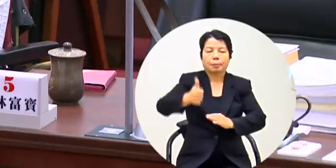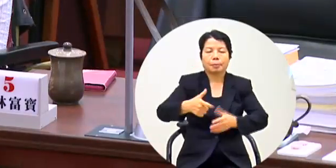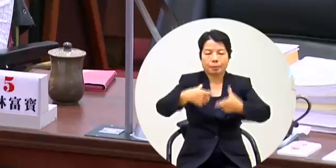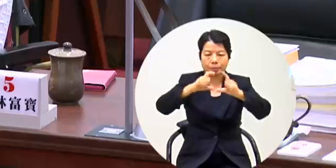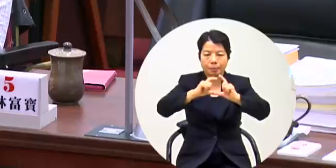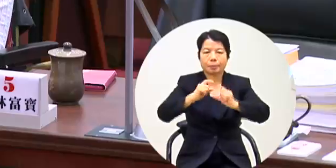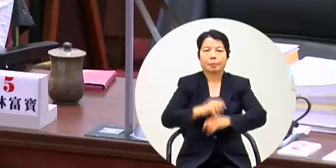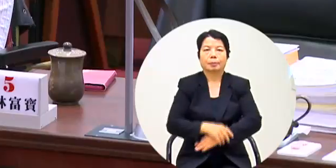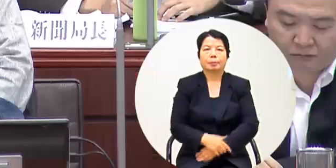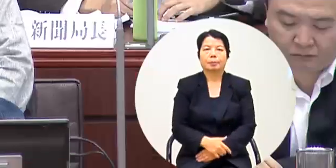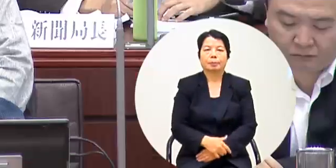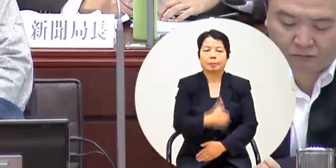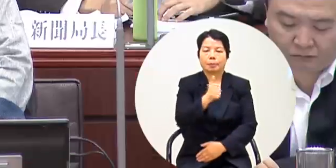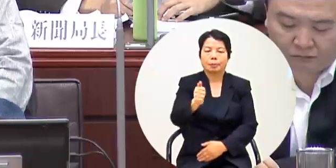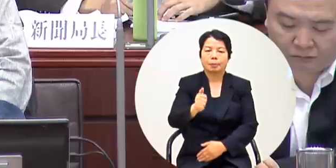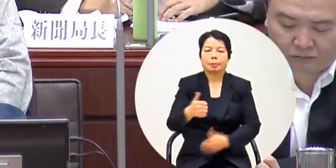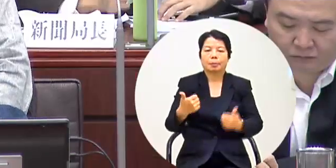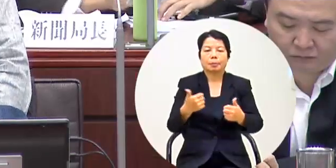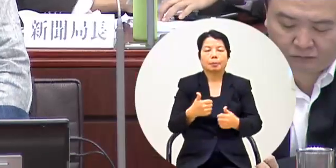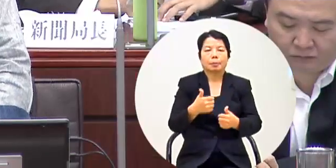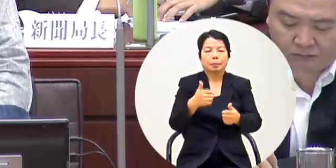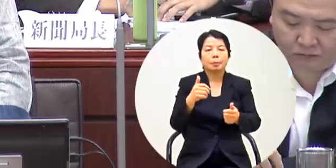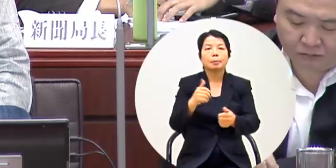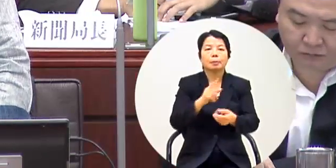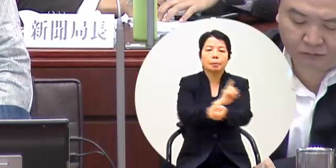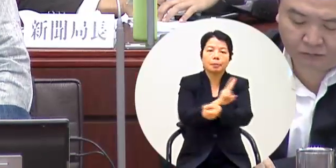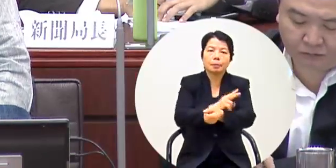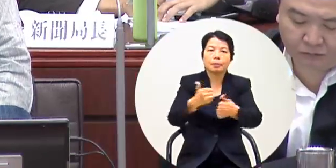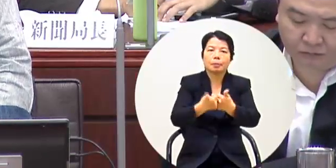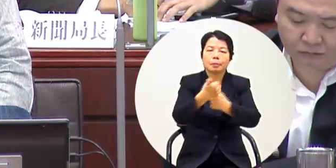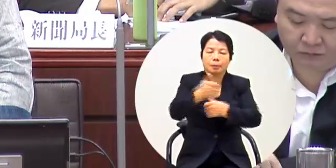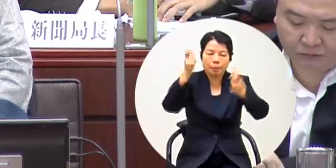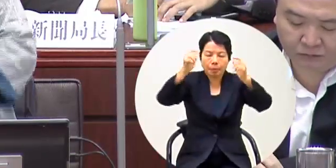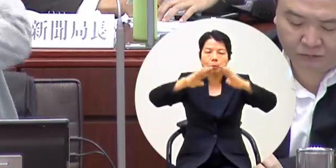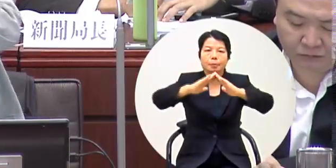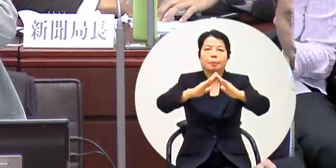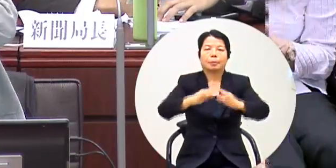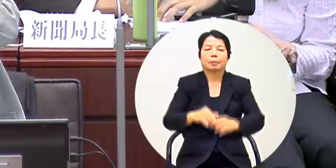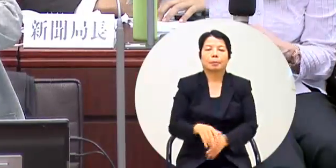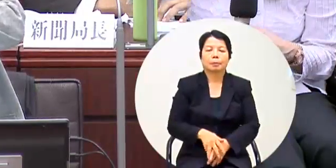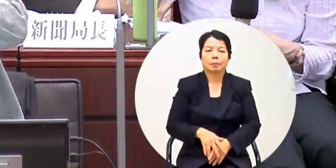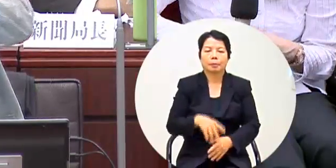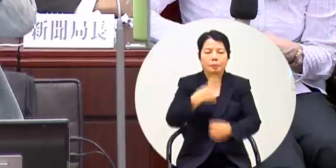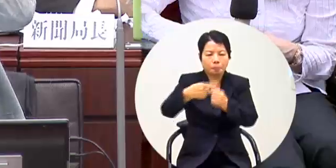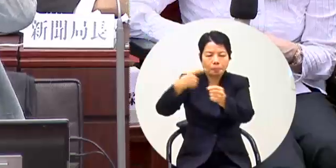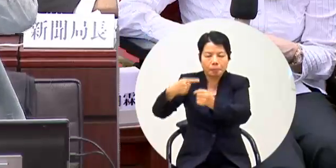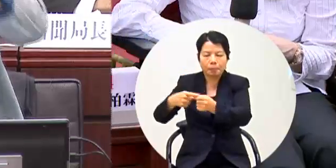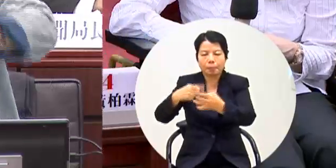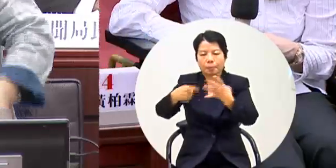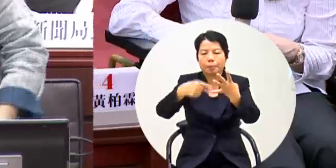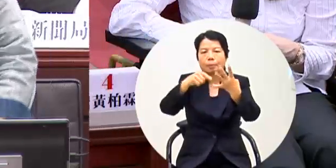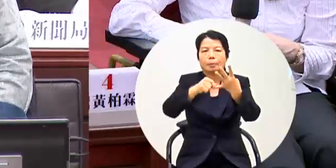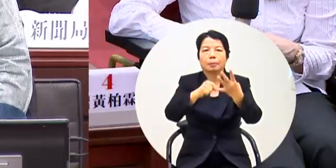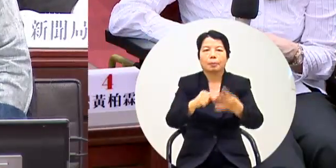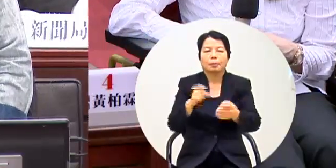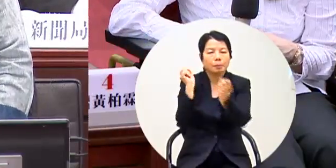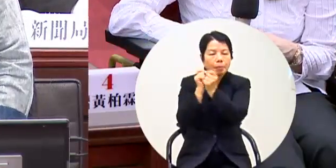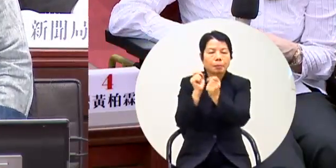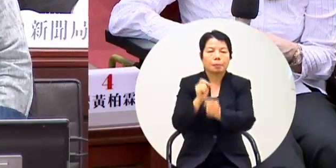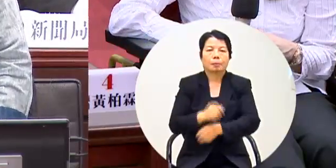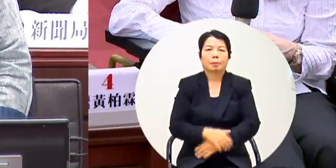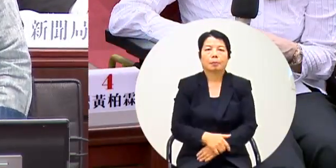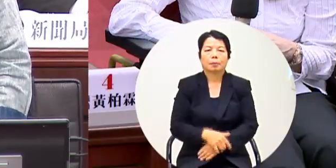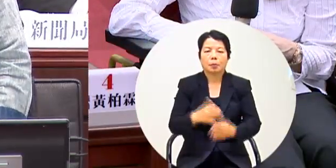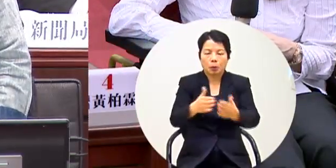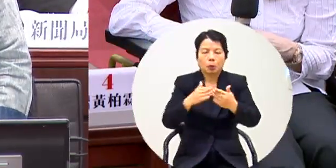员。那高雄市大概每年的冬天，尤其是最近几年越来越严重，所以